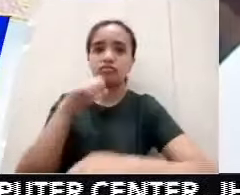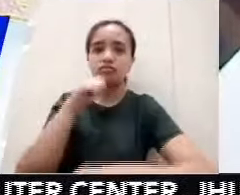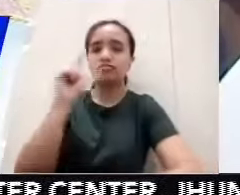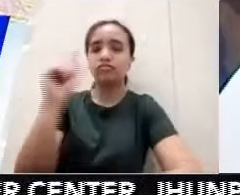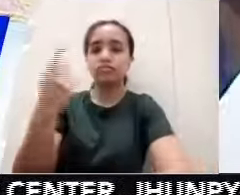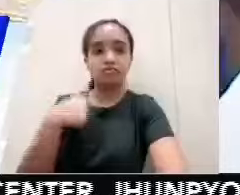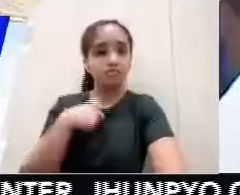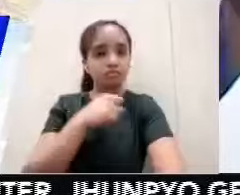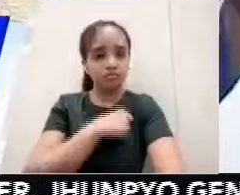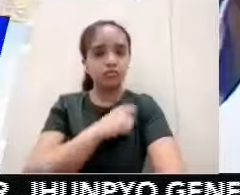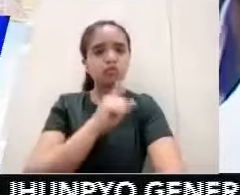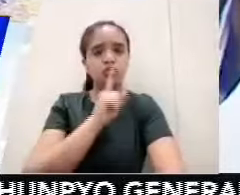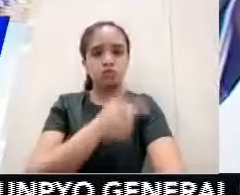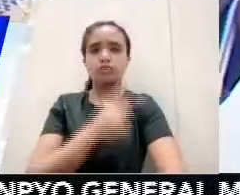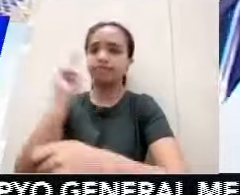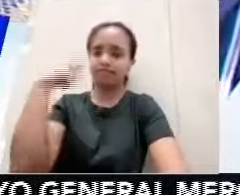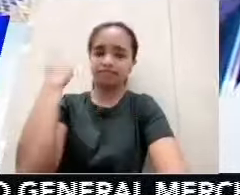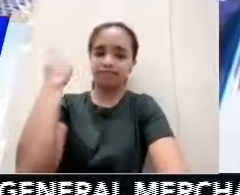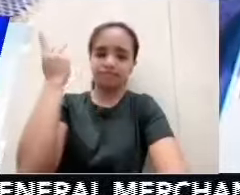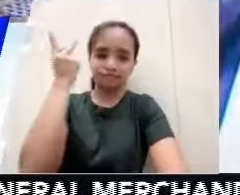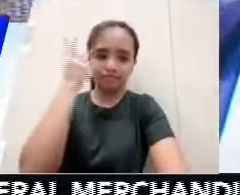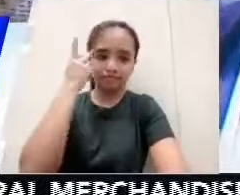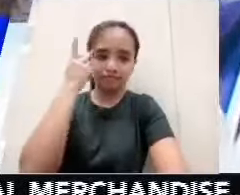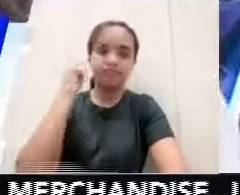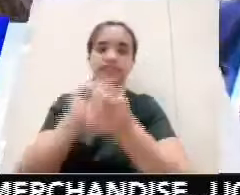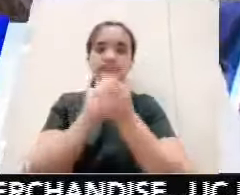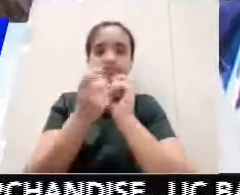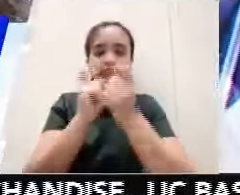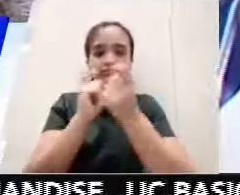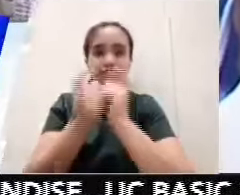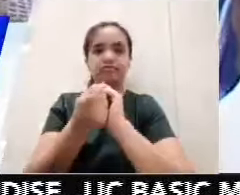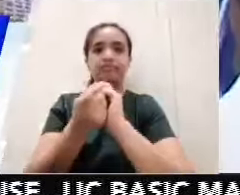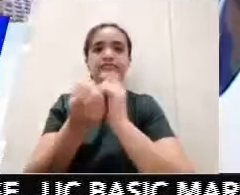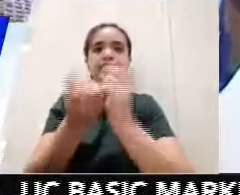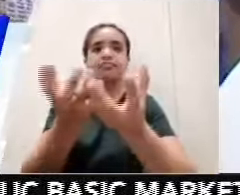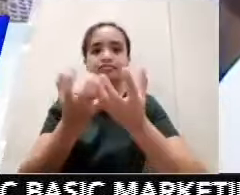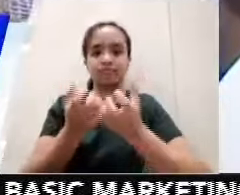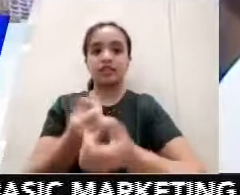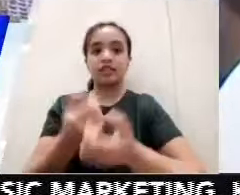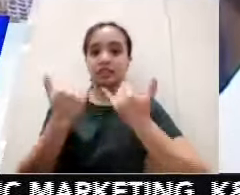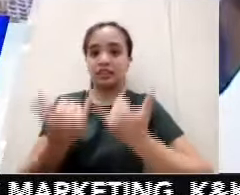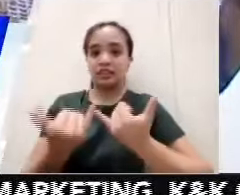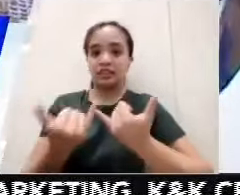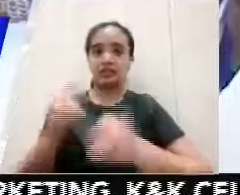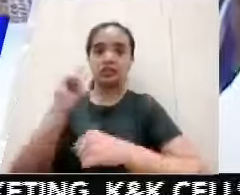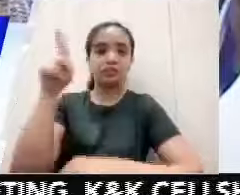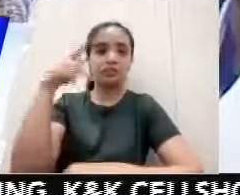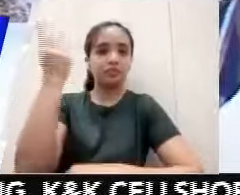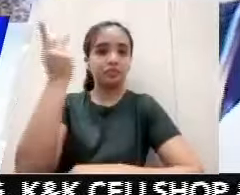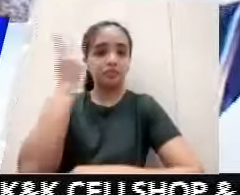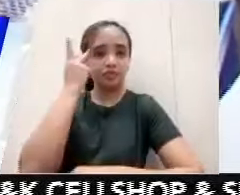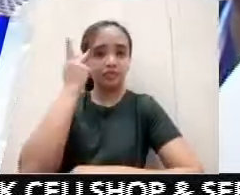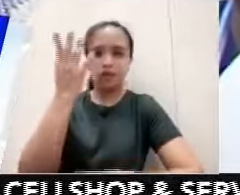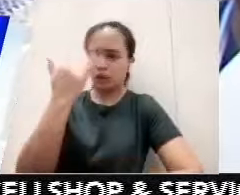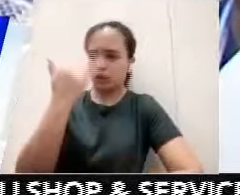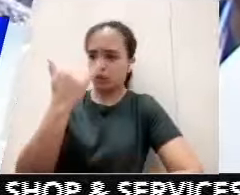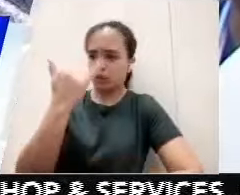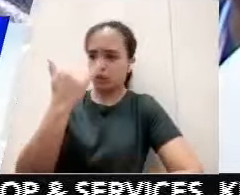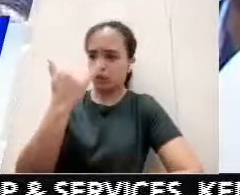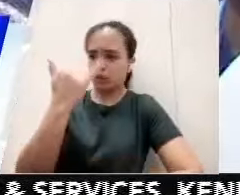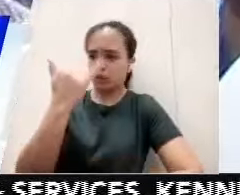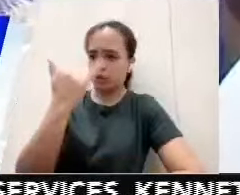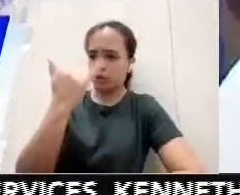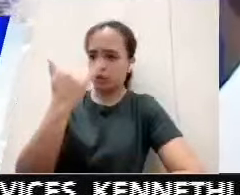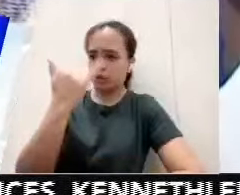political revisions ang gustong habulin eh ngayon yung political revisions Eh bakit hindi na bulatlatin Magpakatotoo ka